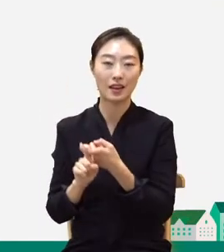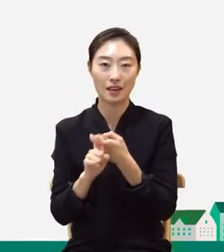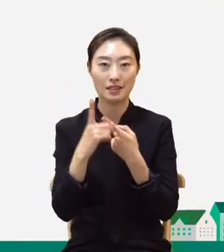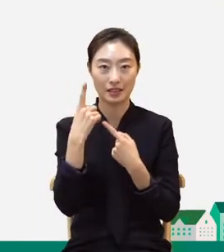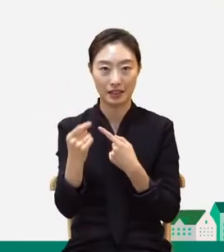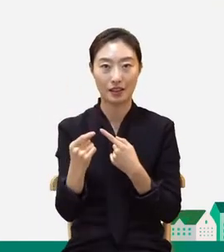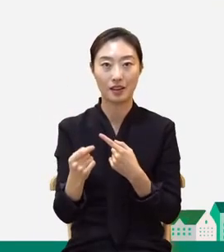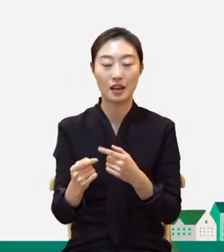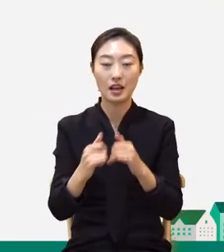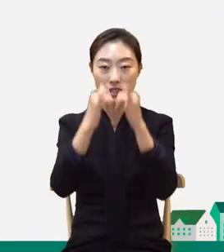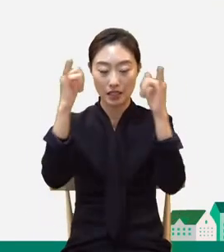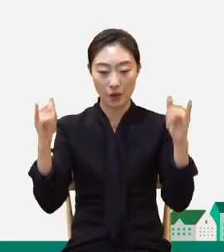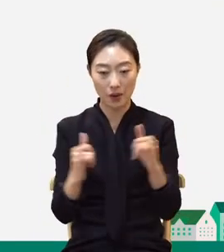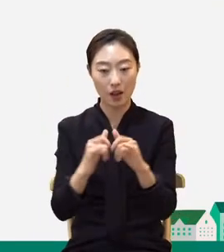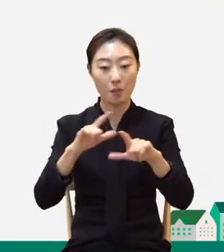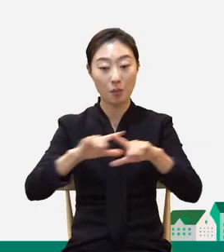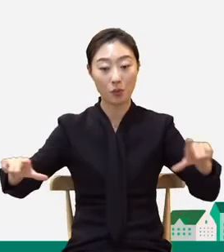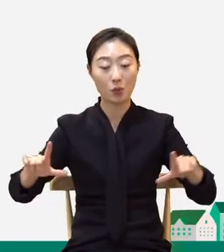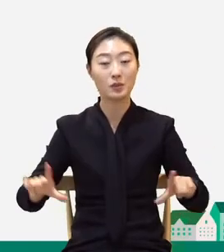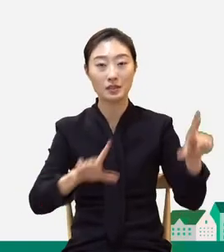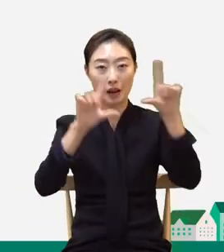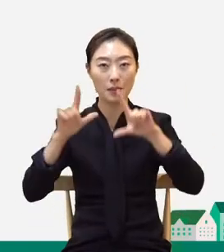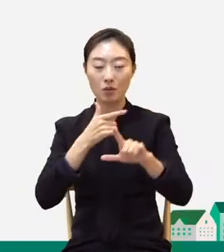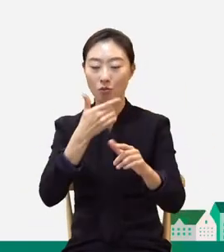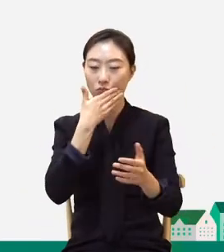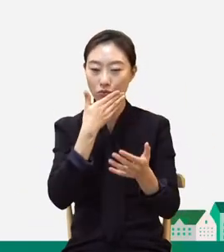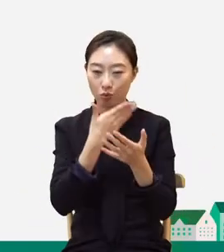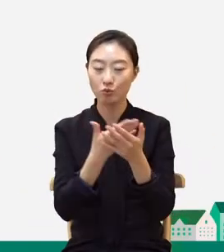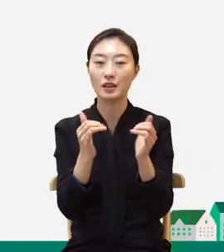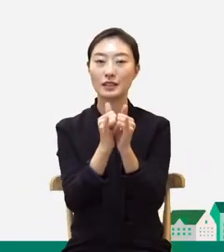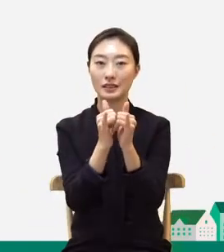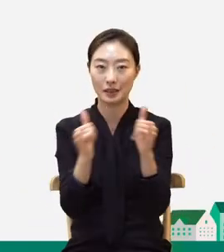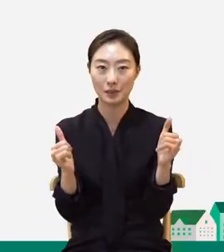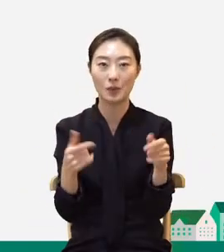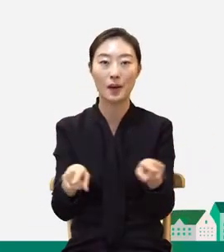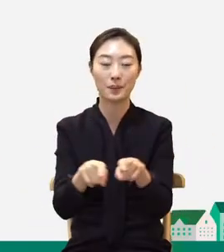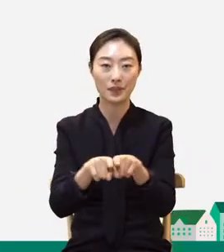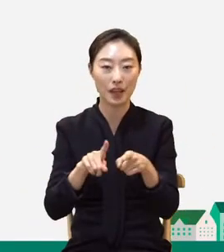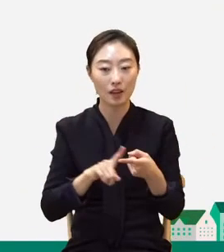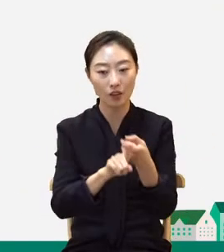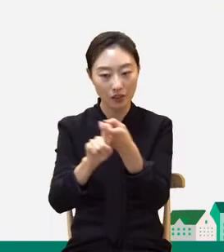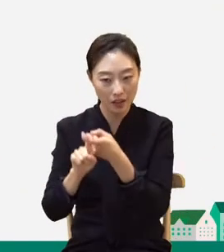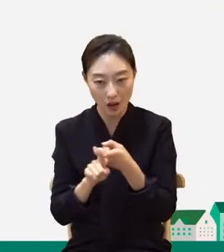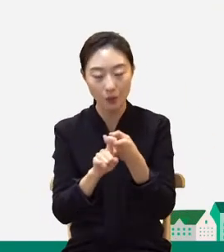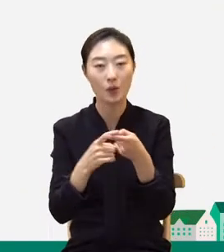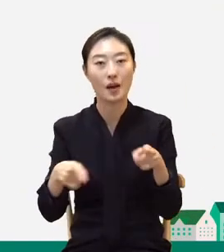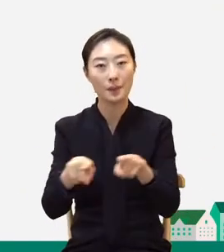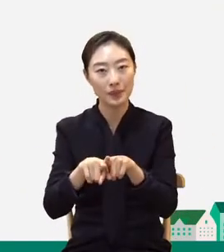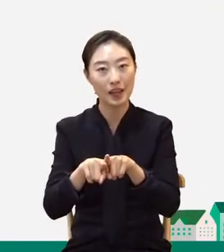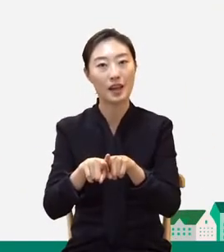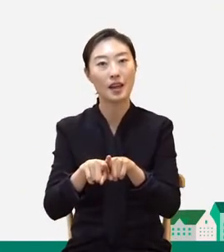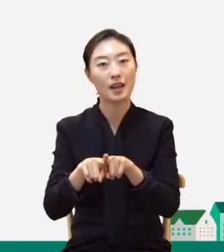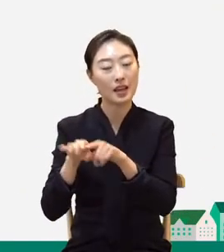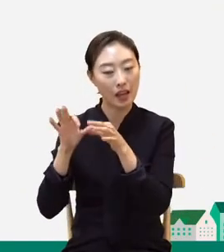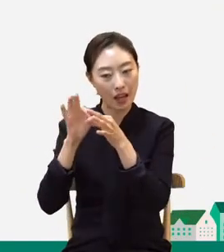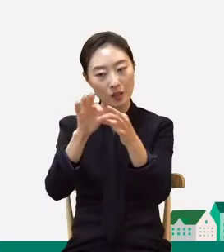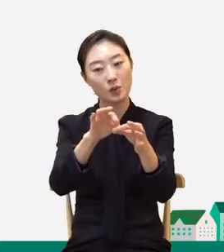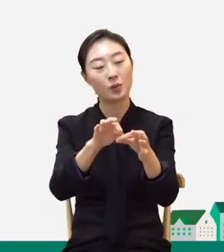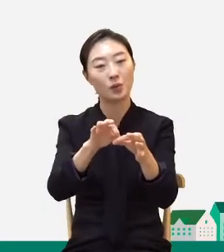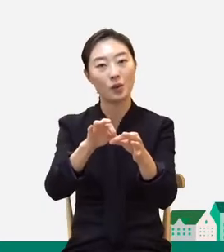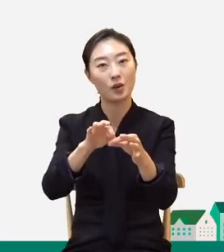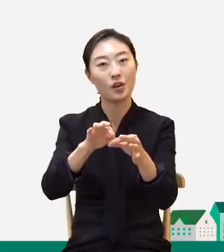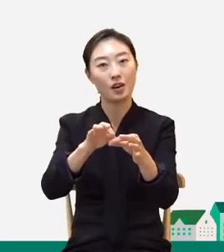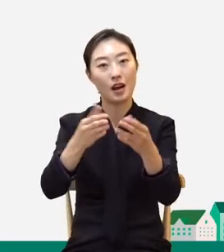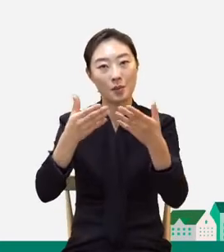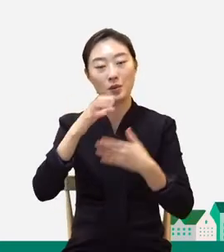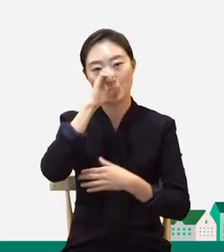지역사회 보통의 삶이 너무도 소중한 사람들과 함께 연대하고 또 함께 해주셨으면 좋겠습니다.